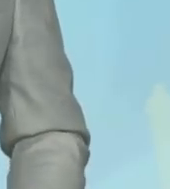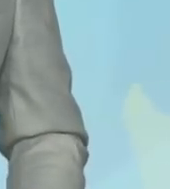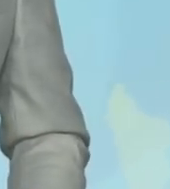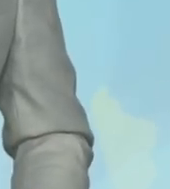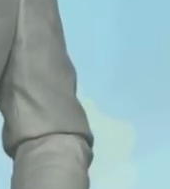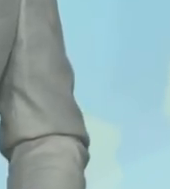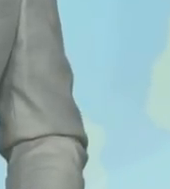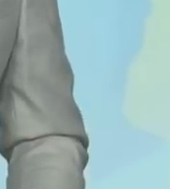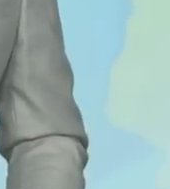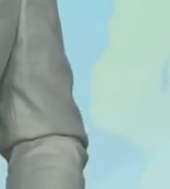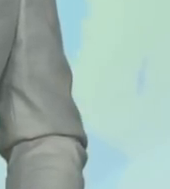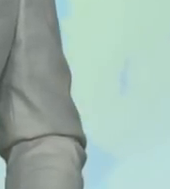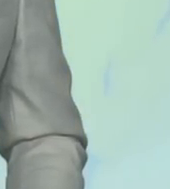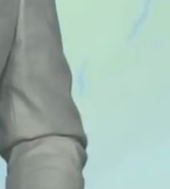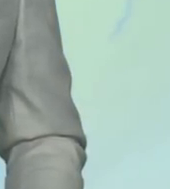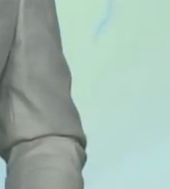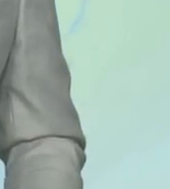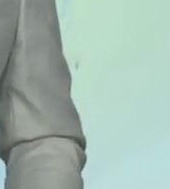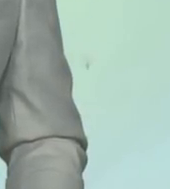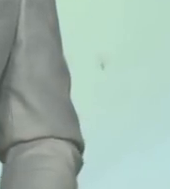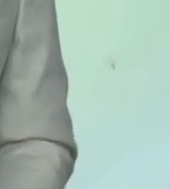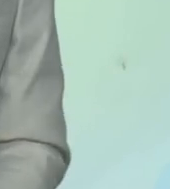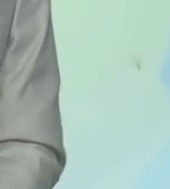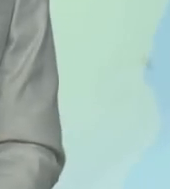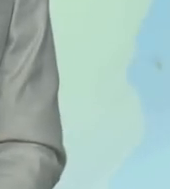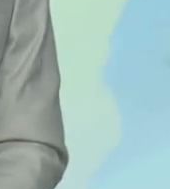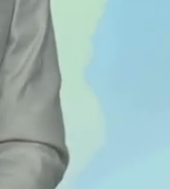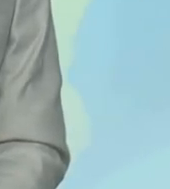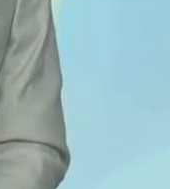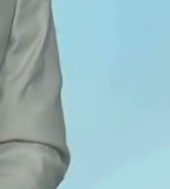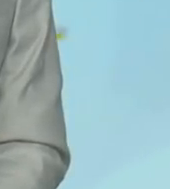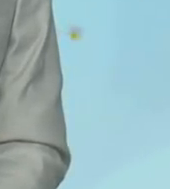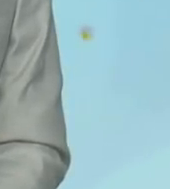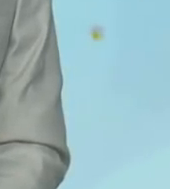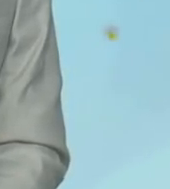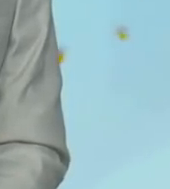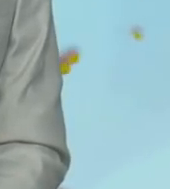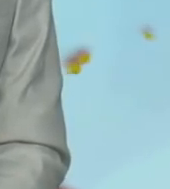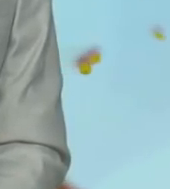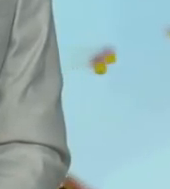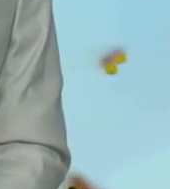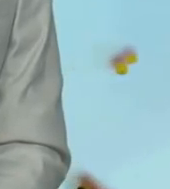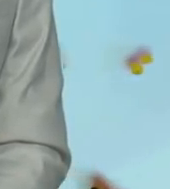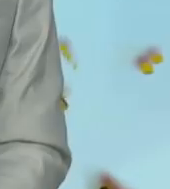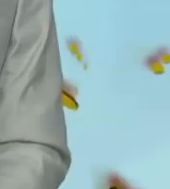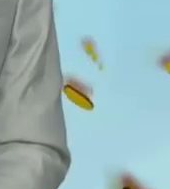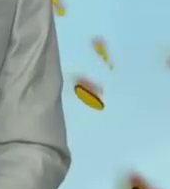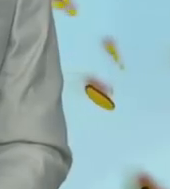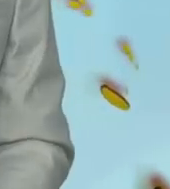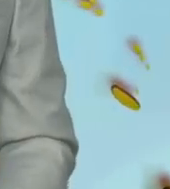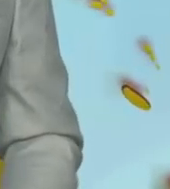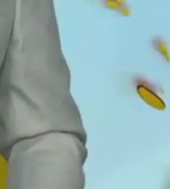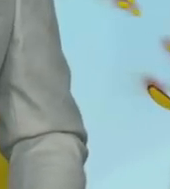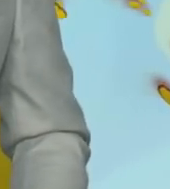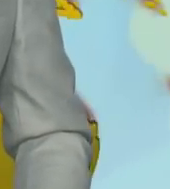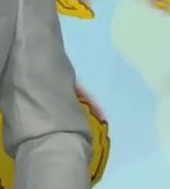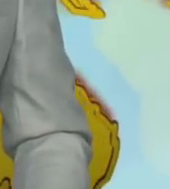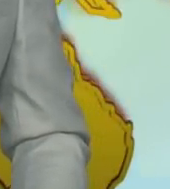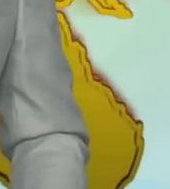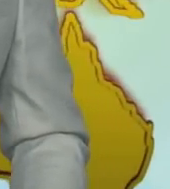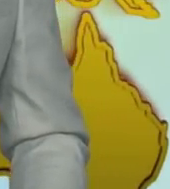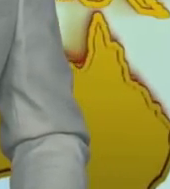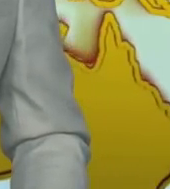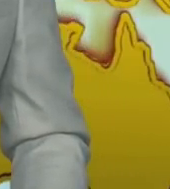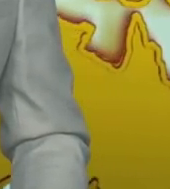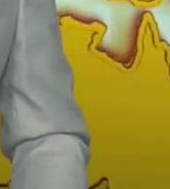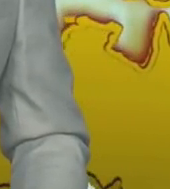74 වන නිදහස් දින සැමරුම් මුල්ලේ සංවිධාන කමිටුව අග්‍රාමාත්‍ය මහින්ද රාජපක්ෂ මහතාගේ ප්‍රධානත්වයෙන් ඊයේ රැසුණා අභියෝග